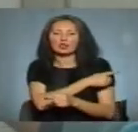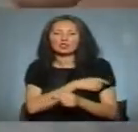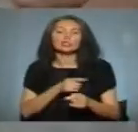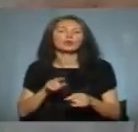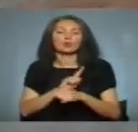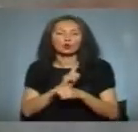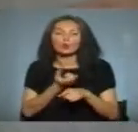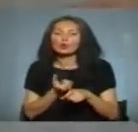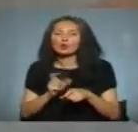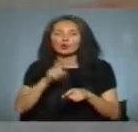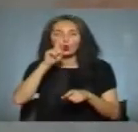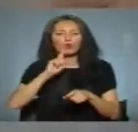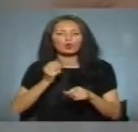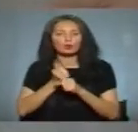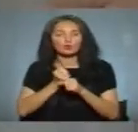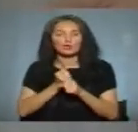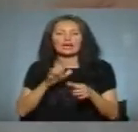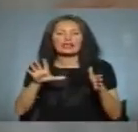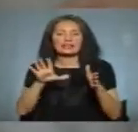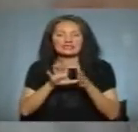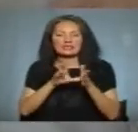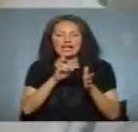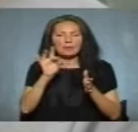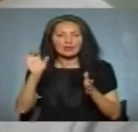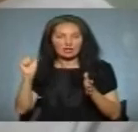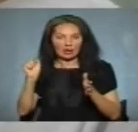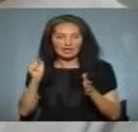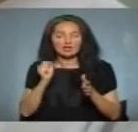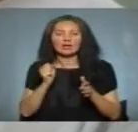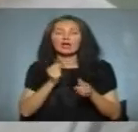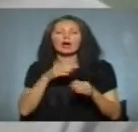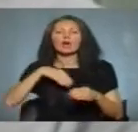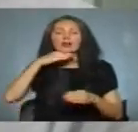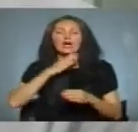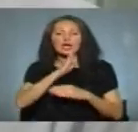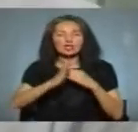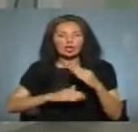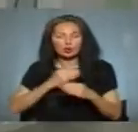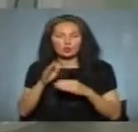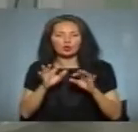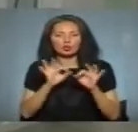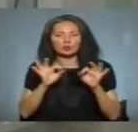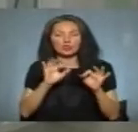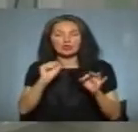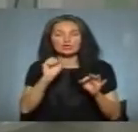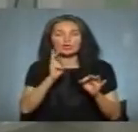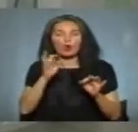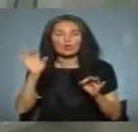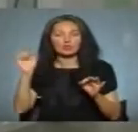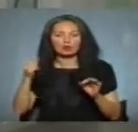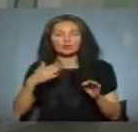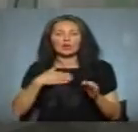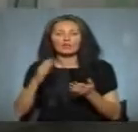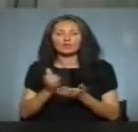працювати. Заряду батареї, на якій працює пневмошолом, має вистачати на добу, розповідає Андрій Ковальчук. Нам вдалося розробити таку